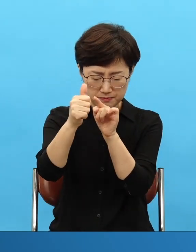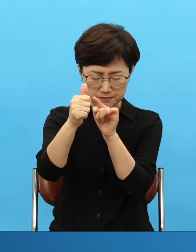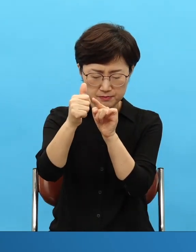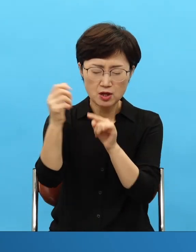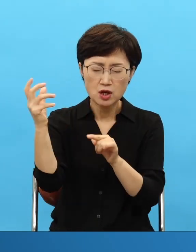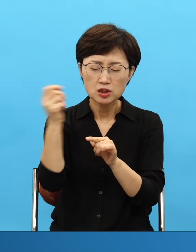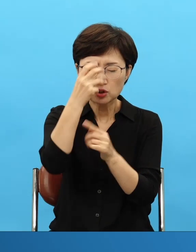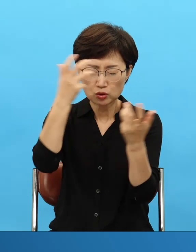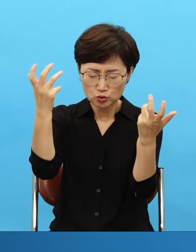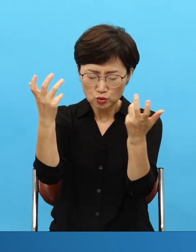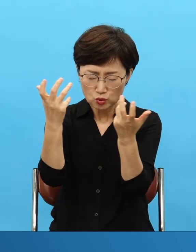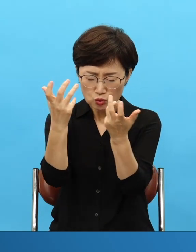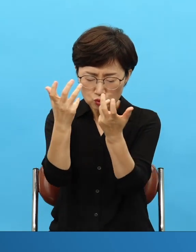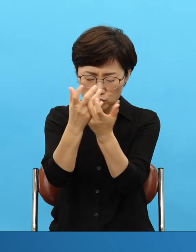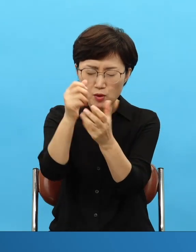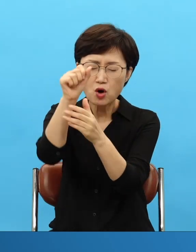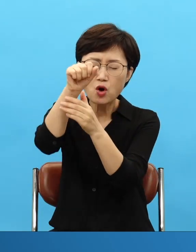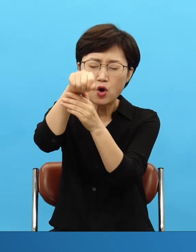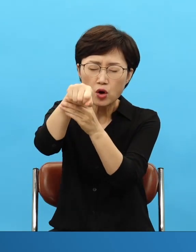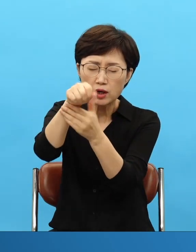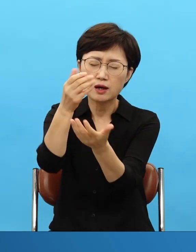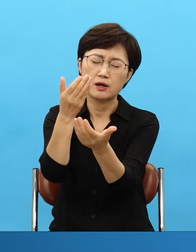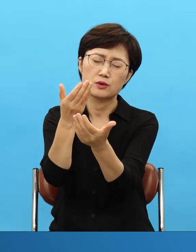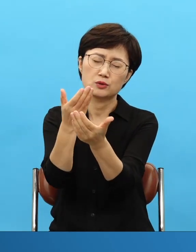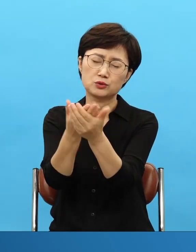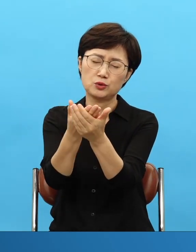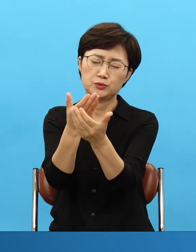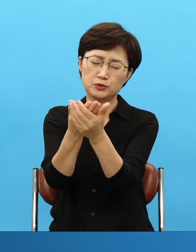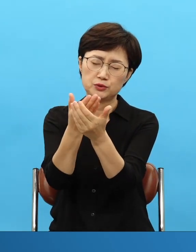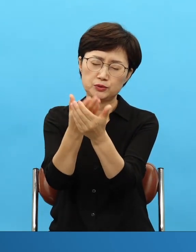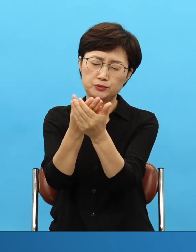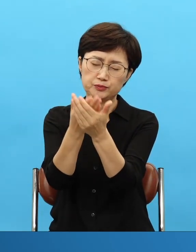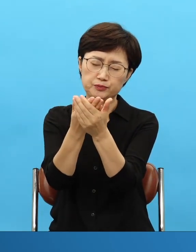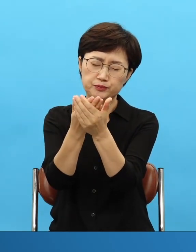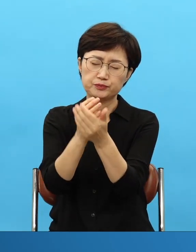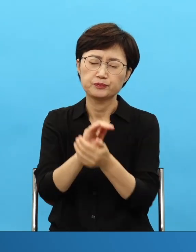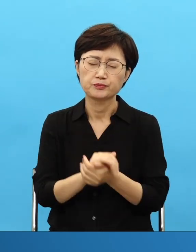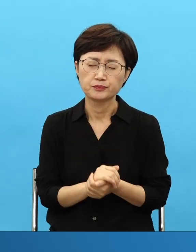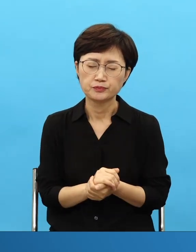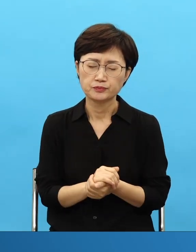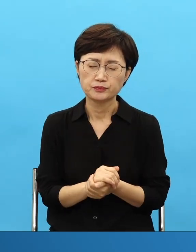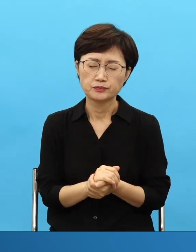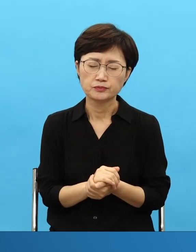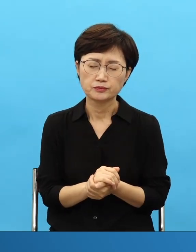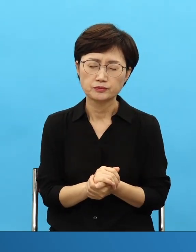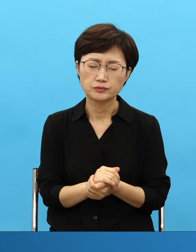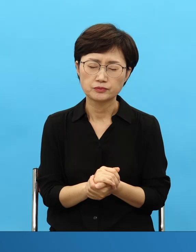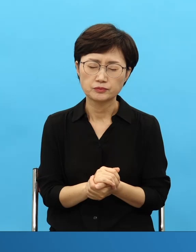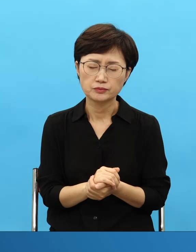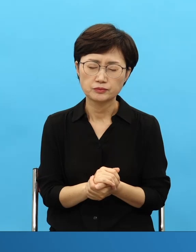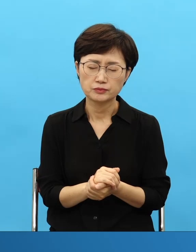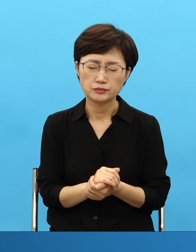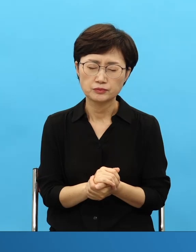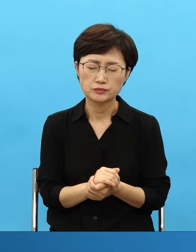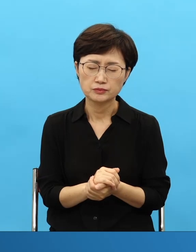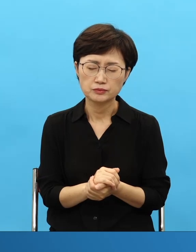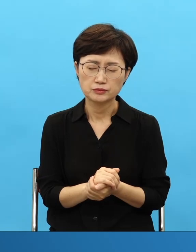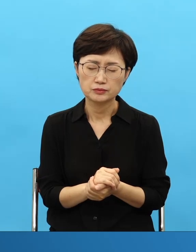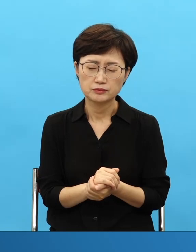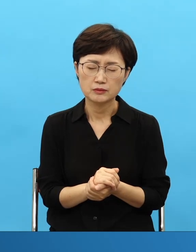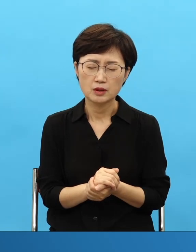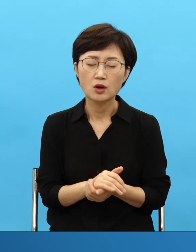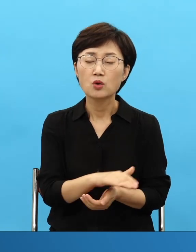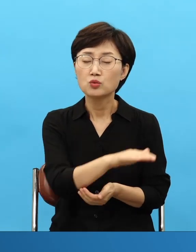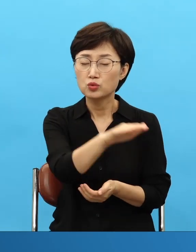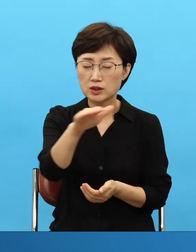성령의 충만함을 허락하여 주옵시고 Please grant the pastor who testifies of your word the filling of the Holy Spirit he needs. 말씀